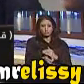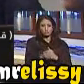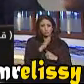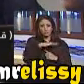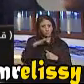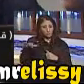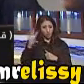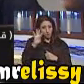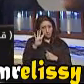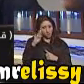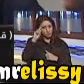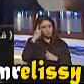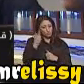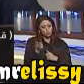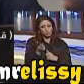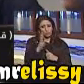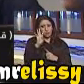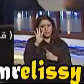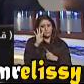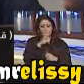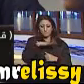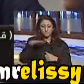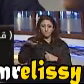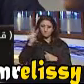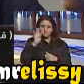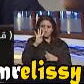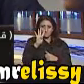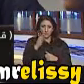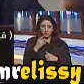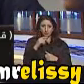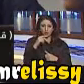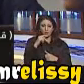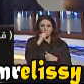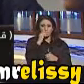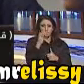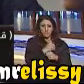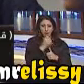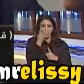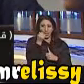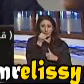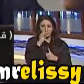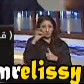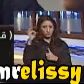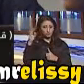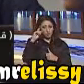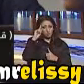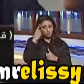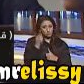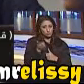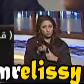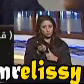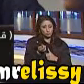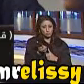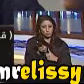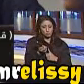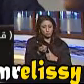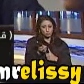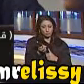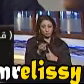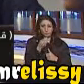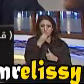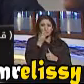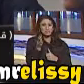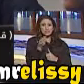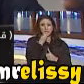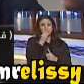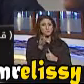فندم. وعندك عيال؟ اربعه حضرتك. عندك اربع عيال ومراتك وبتاخد 40 جنيه في الشهر؟ ايوه يا فندم. وعايش ازاي يا عم حلمي؟ انا